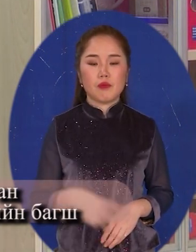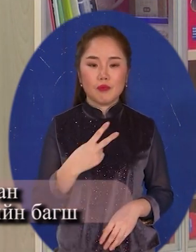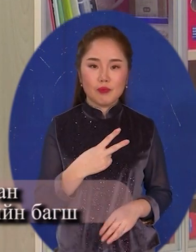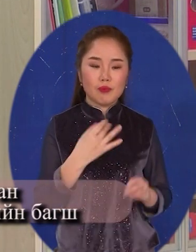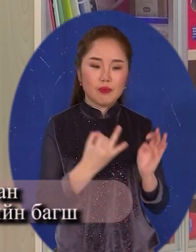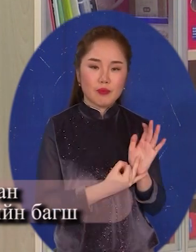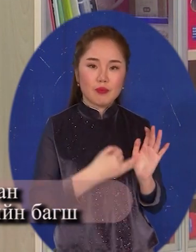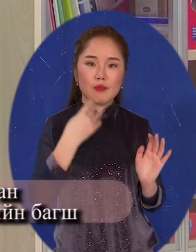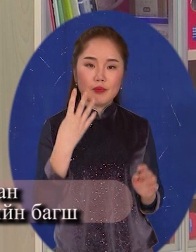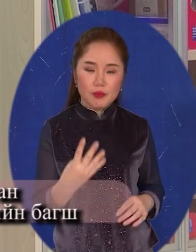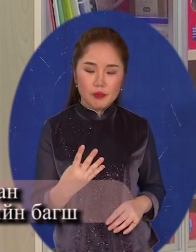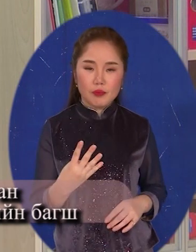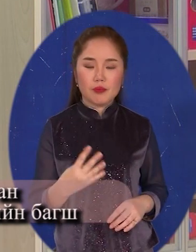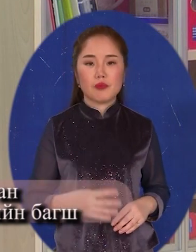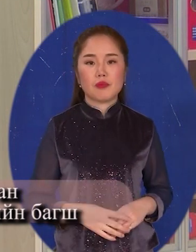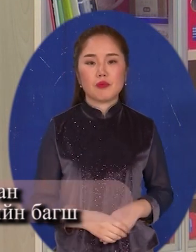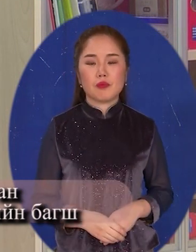284,